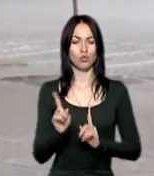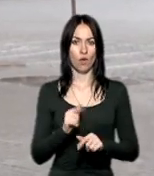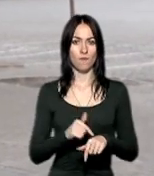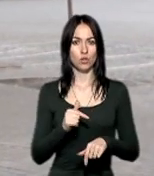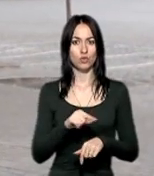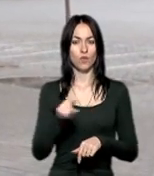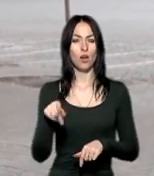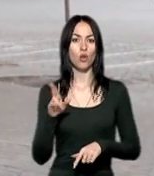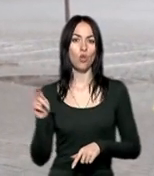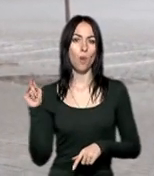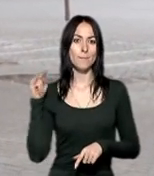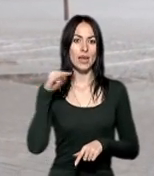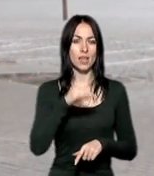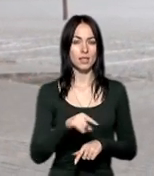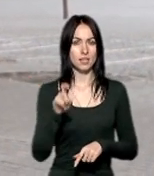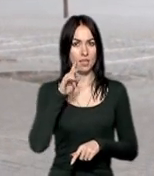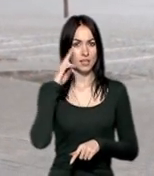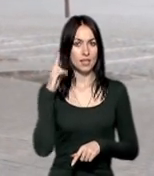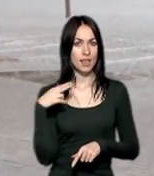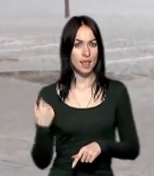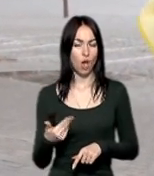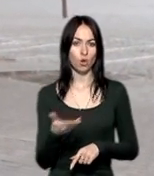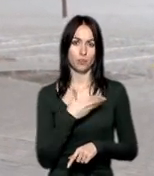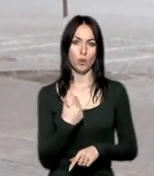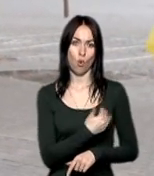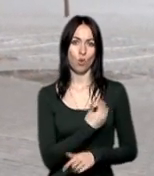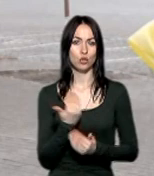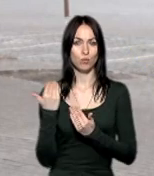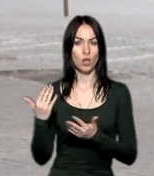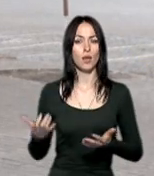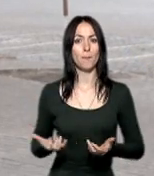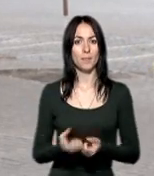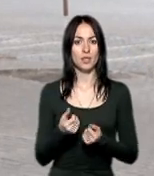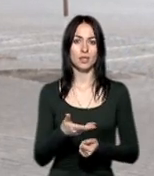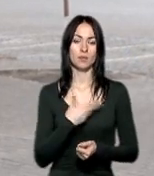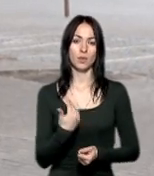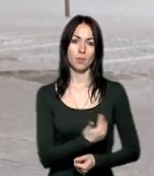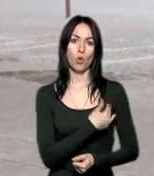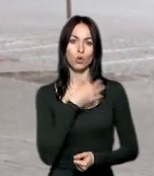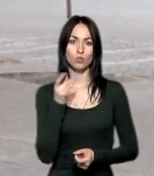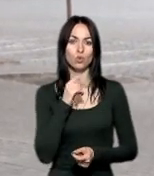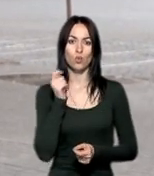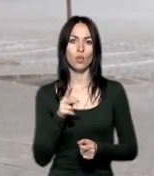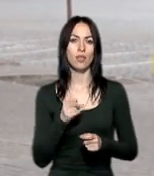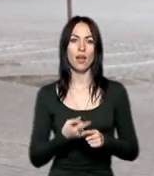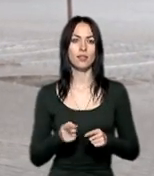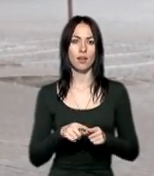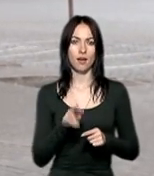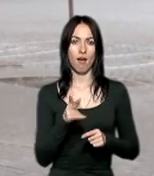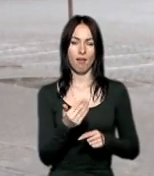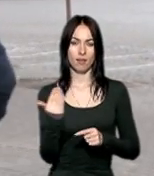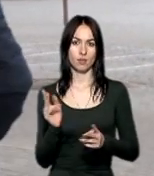хто прилетіли з Китаю. І ми хочемо їх підтримати. Ми хочемо сказати, що Україна не така, як їх